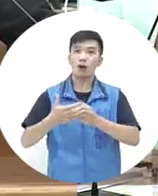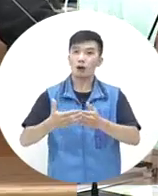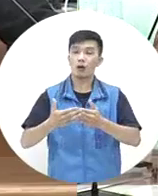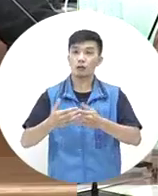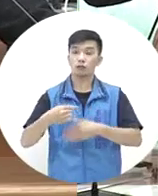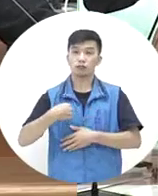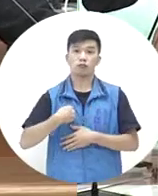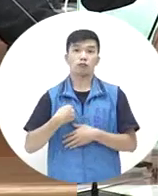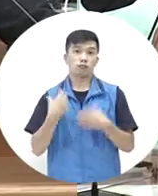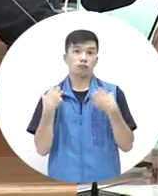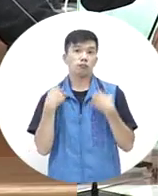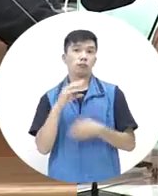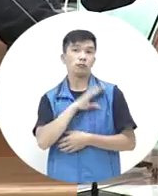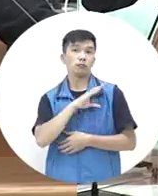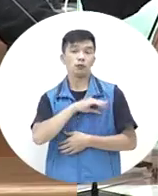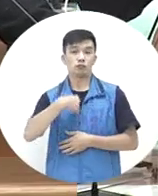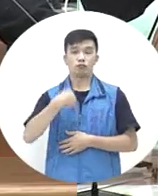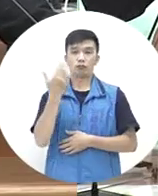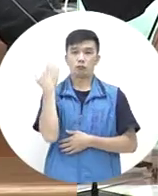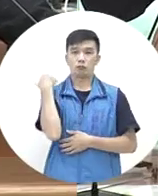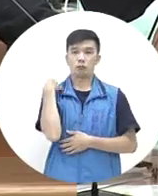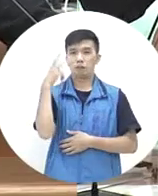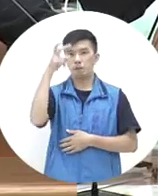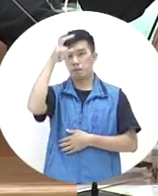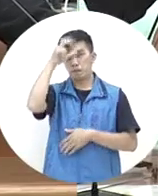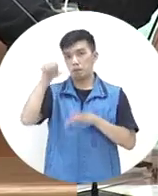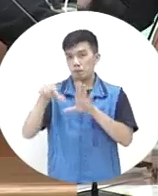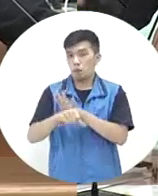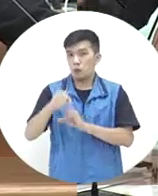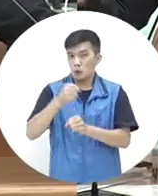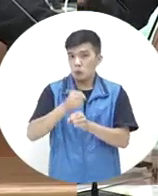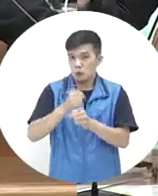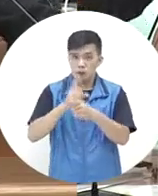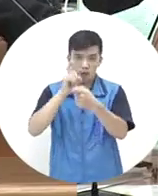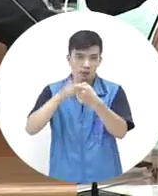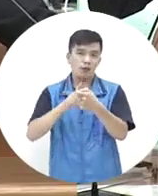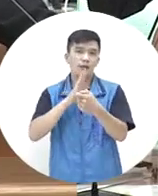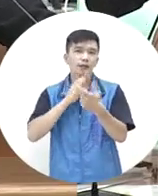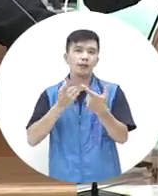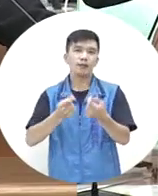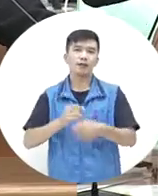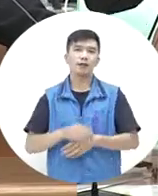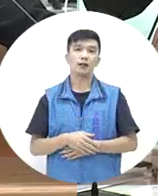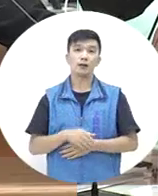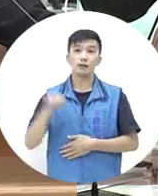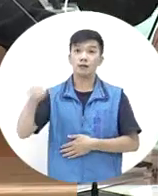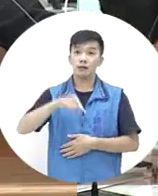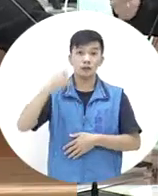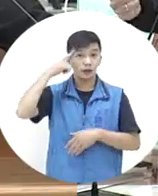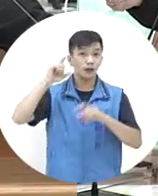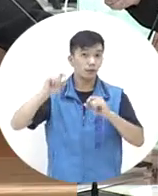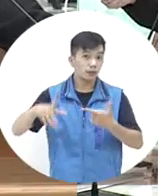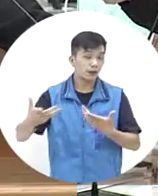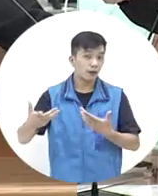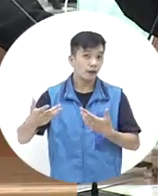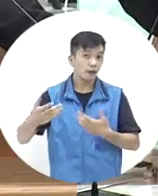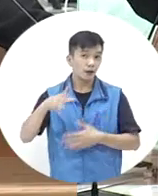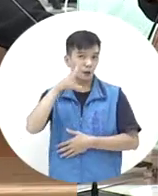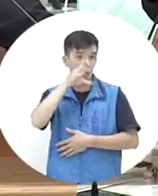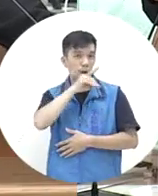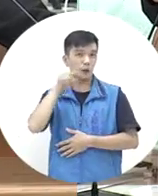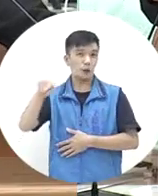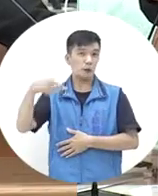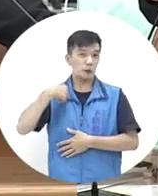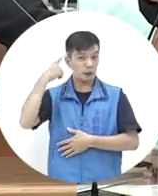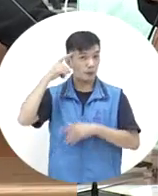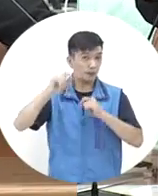我当警察一开始的初心嘛。 这个我都同意。 难道你会跟我不一样吗？ 不是，那 奇怪，你难道会跟我不一样吗？